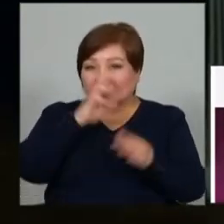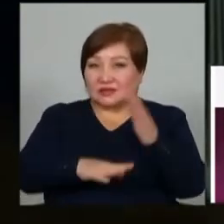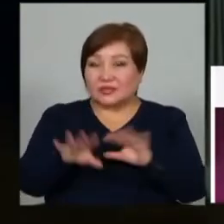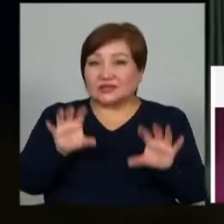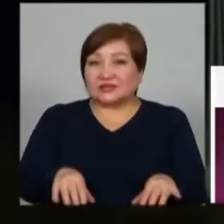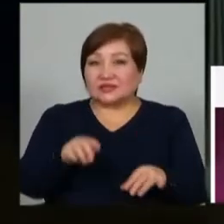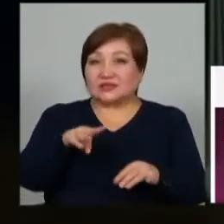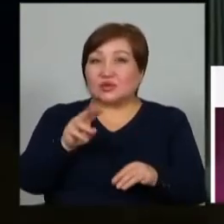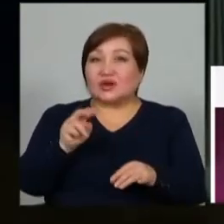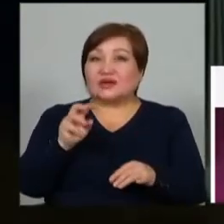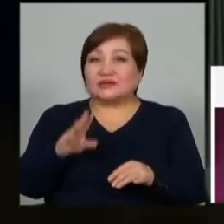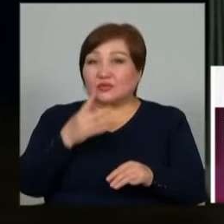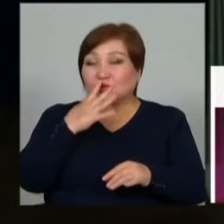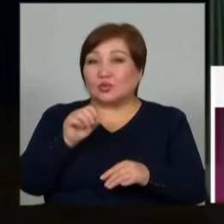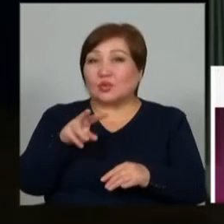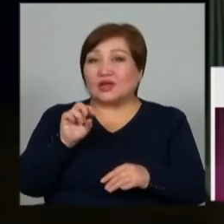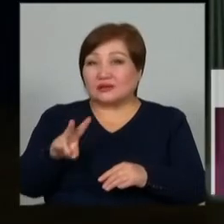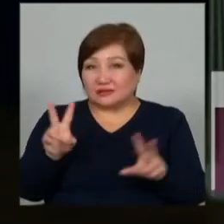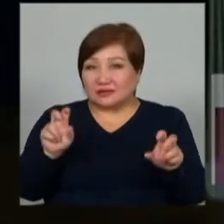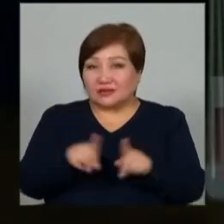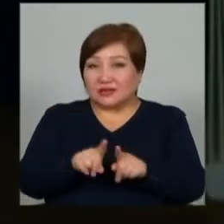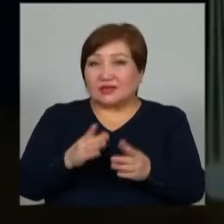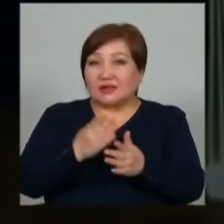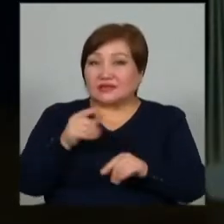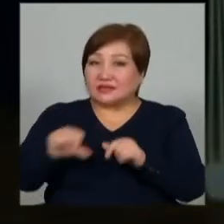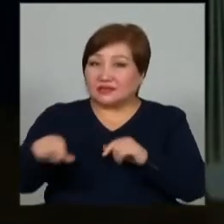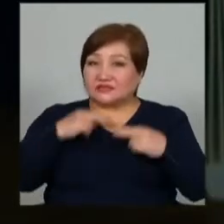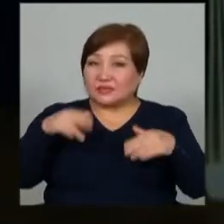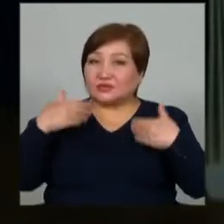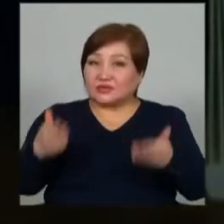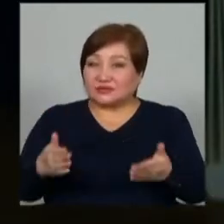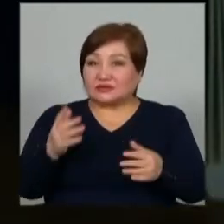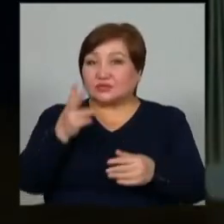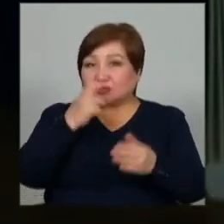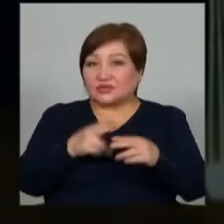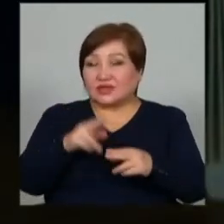Тоқаев ұлттық ұлан мен полиция қызметіне ерекше көңіл бөлуде. Өйткені әрбір мемлекет үшін